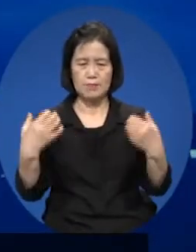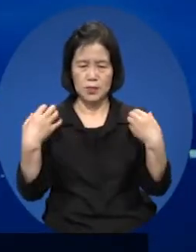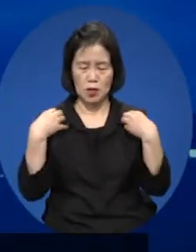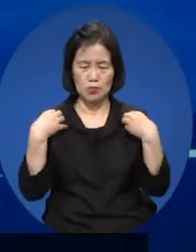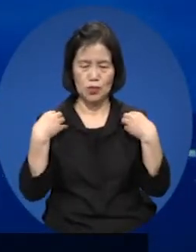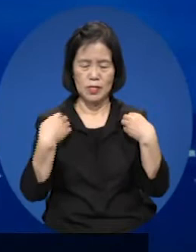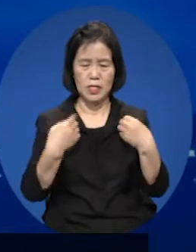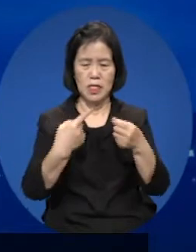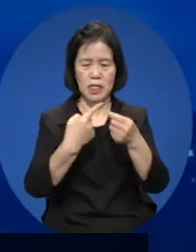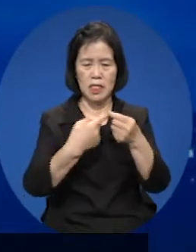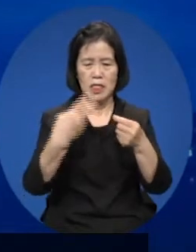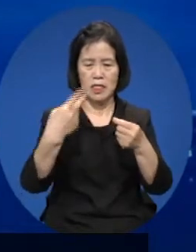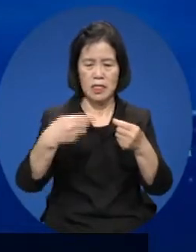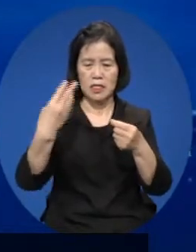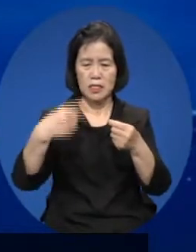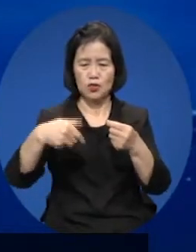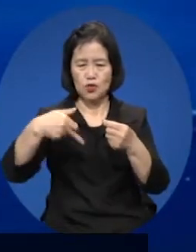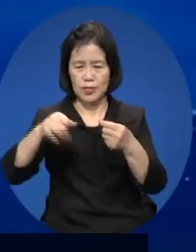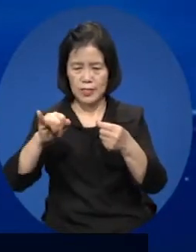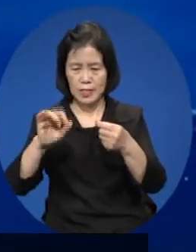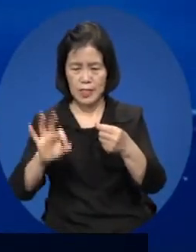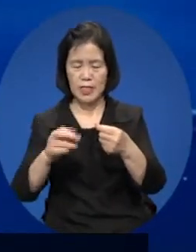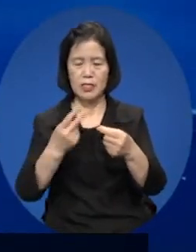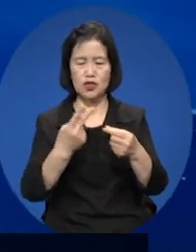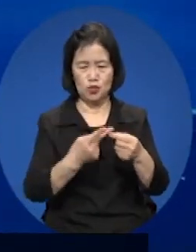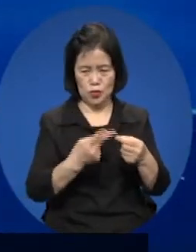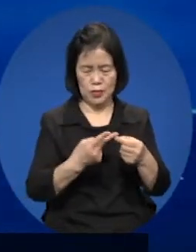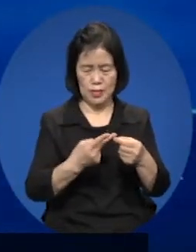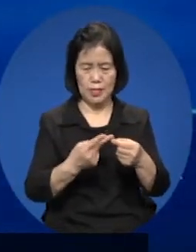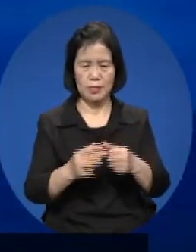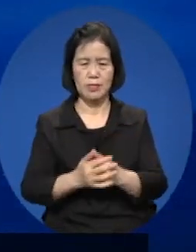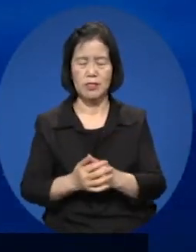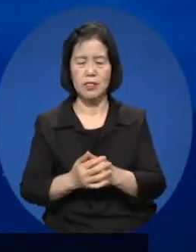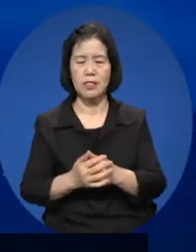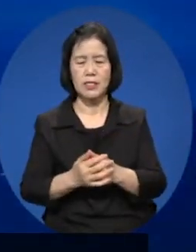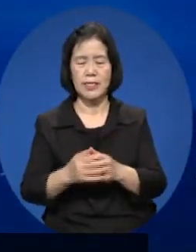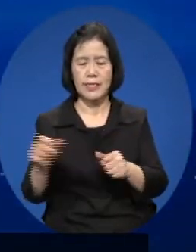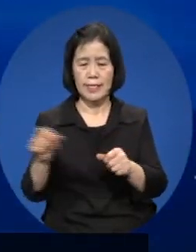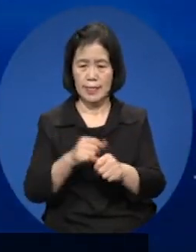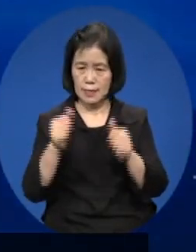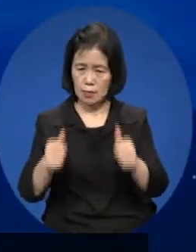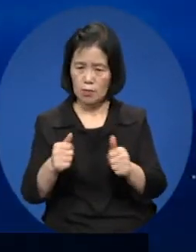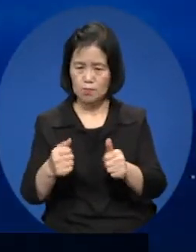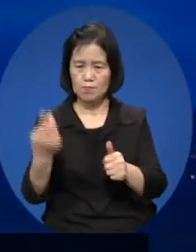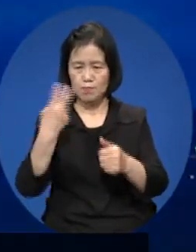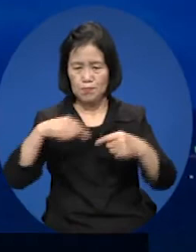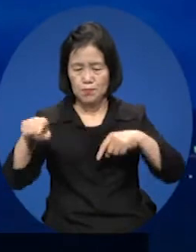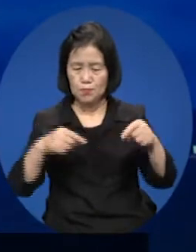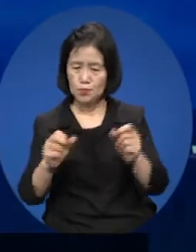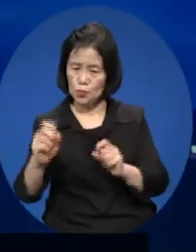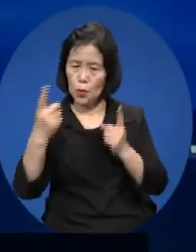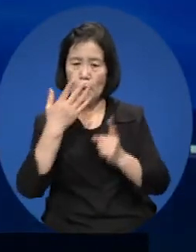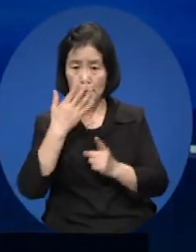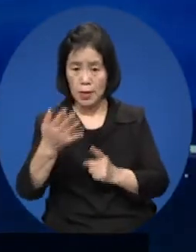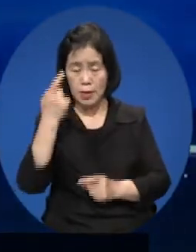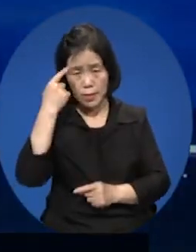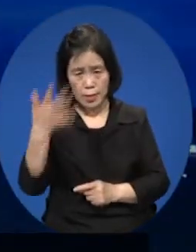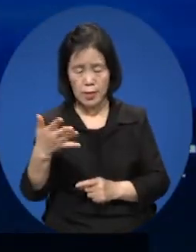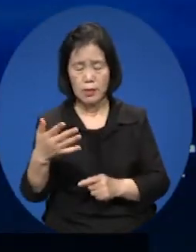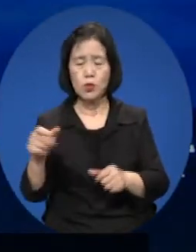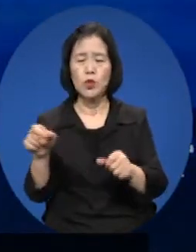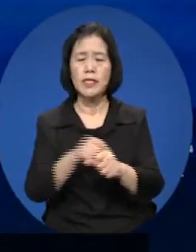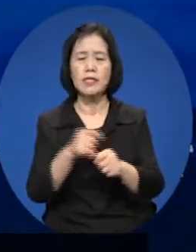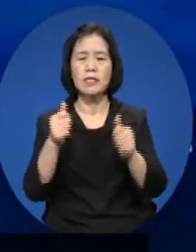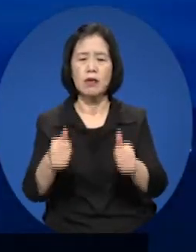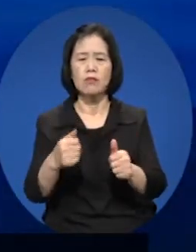두번째가 되는데 여러가지 얘기가 많이 나옵니다 특검과 국정조사 동시에 추진할 수 있겠느냐 이런 얘기 뿐만 아니라 특검 자체도